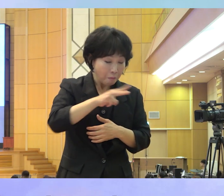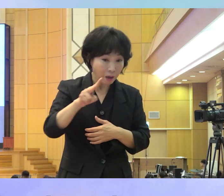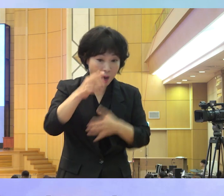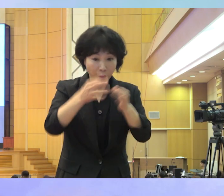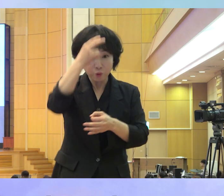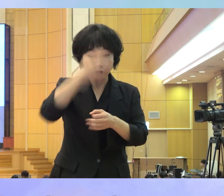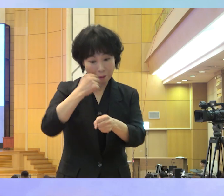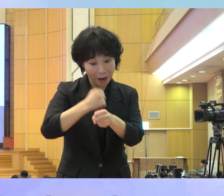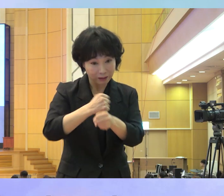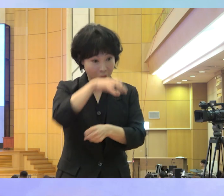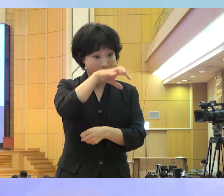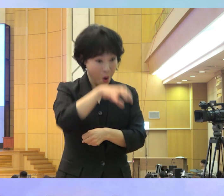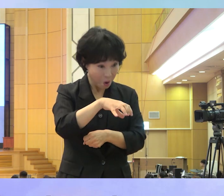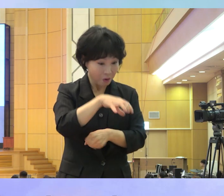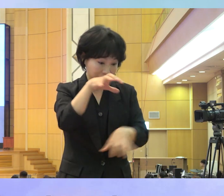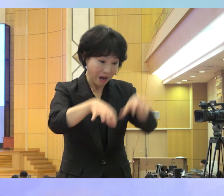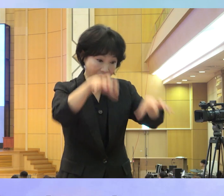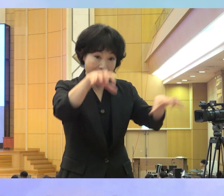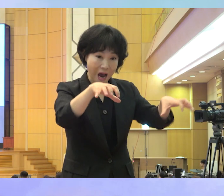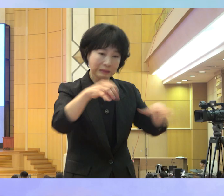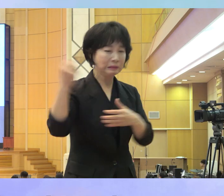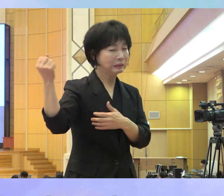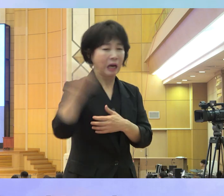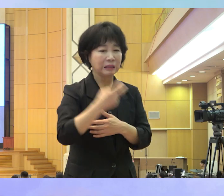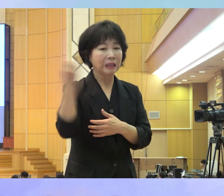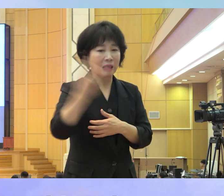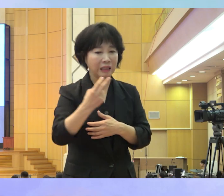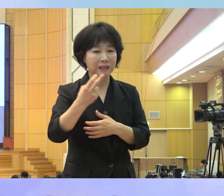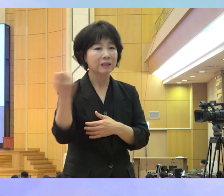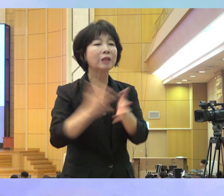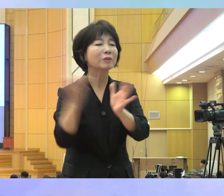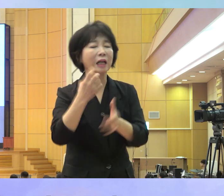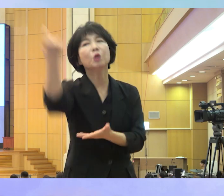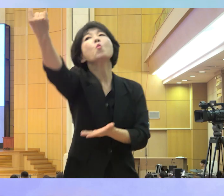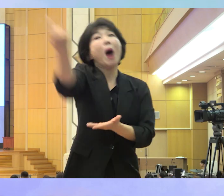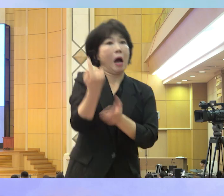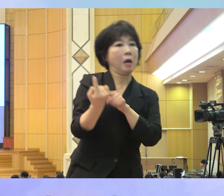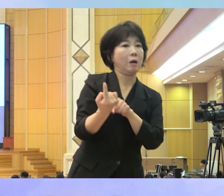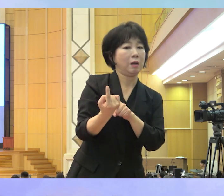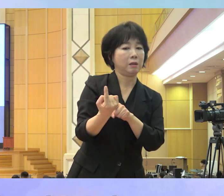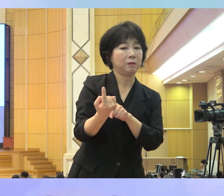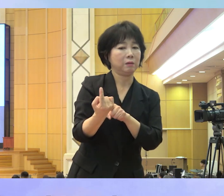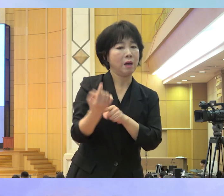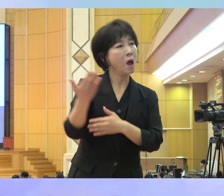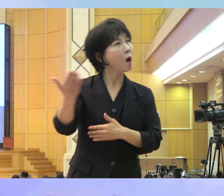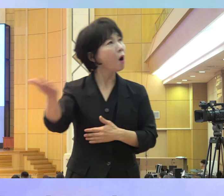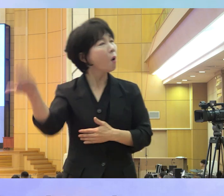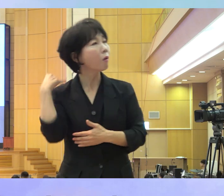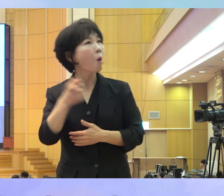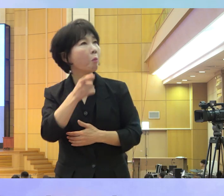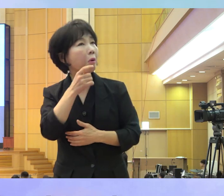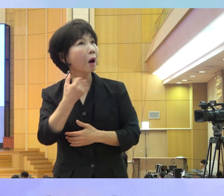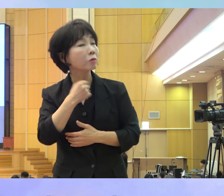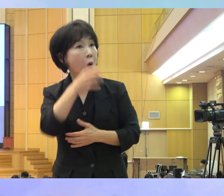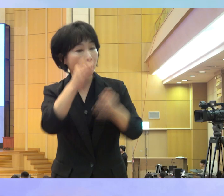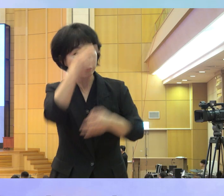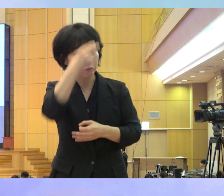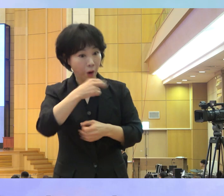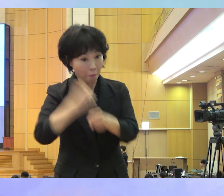했던 갈릴리 가나 마을에 다시 오셨다는 거지요. 전에 물로 포도주를 만드신